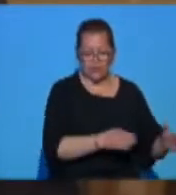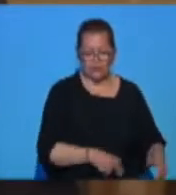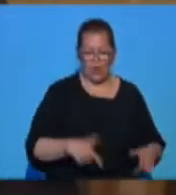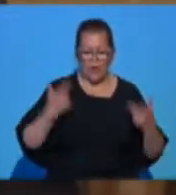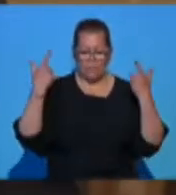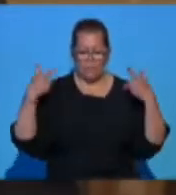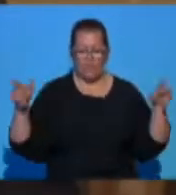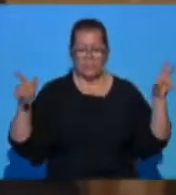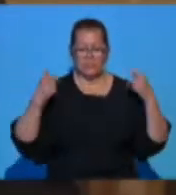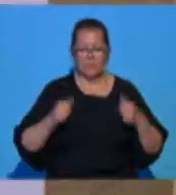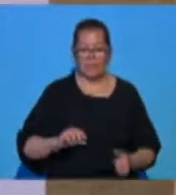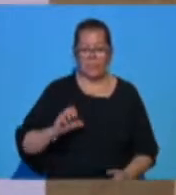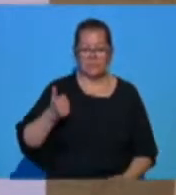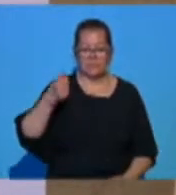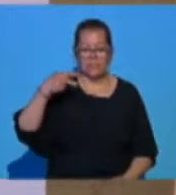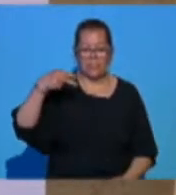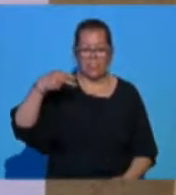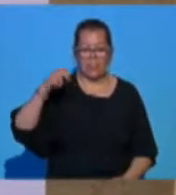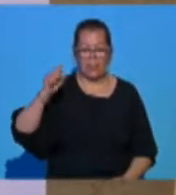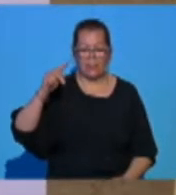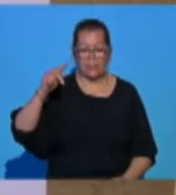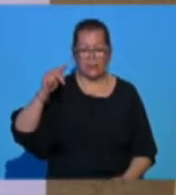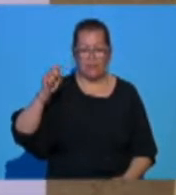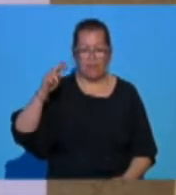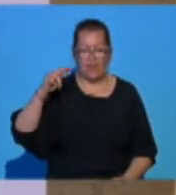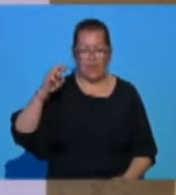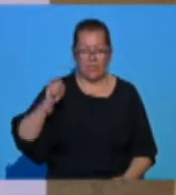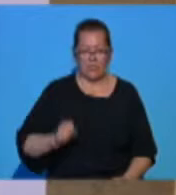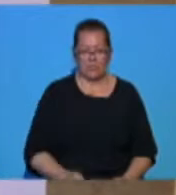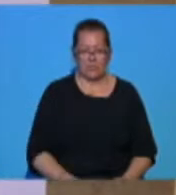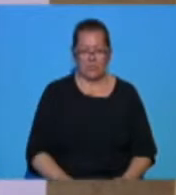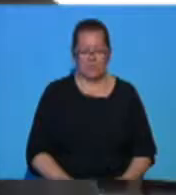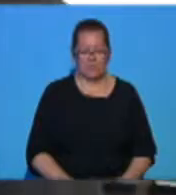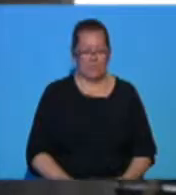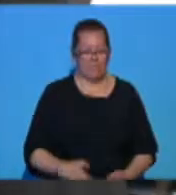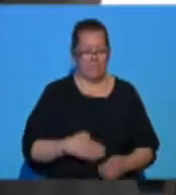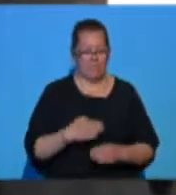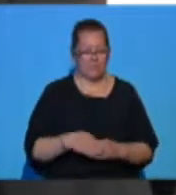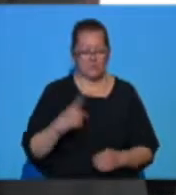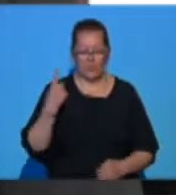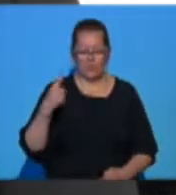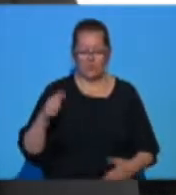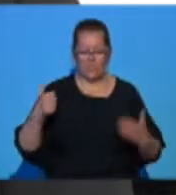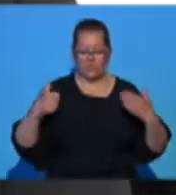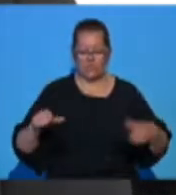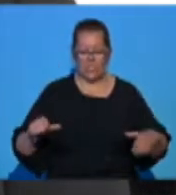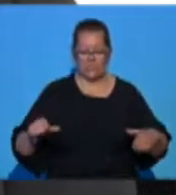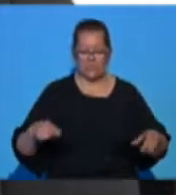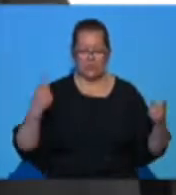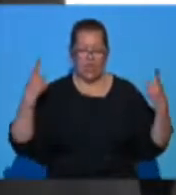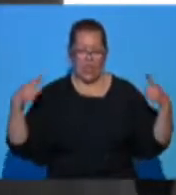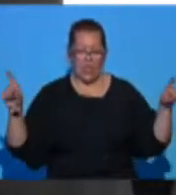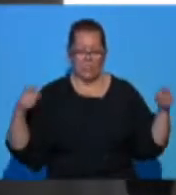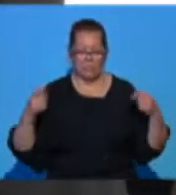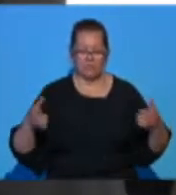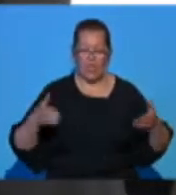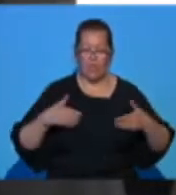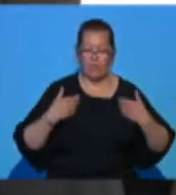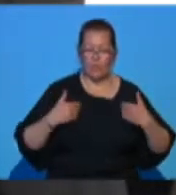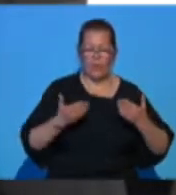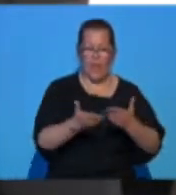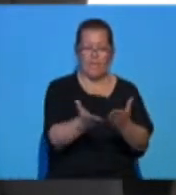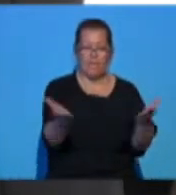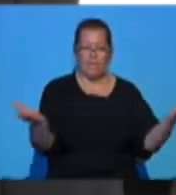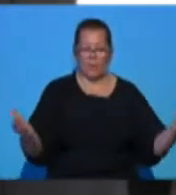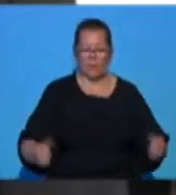inaugurarea Festivalului Shakespeare și încă viețuim. Undeva peste 160 de evenimente vor bucura publicul festivalului